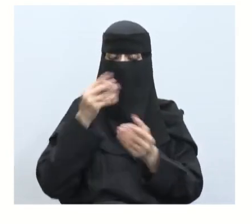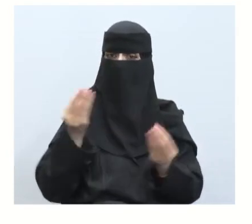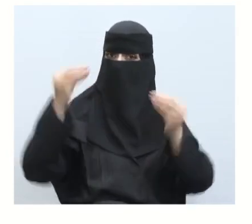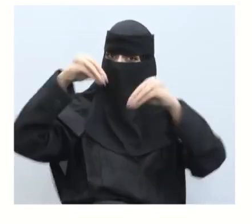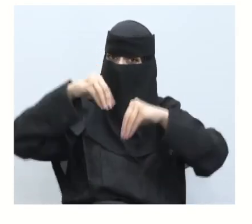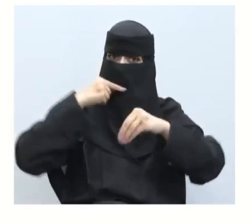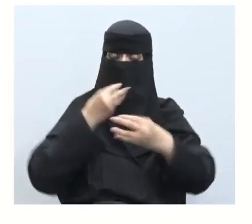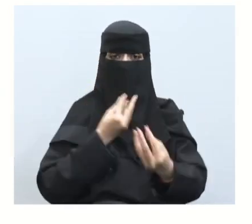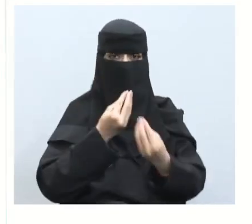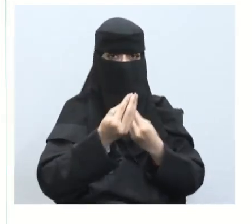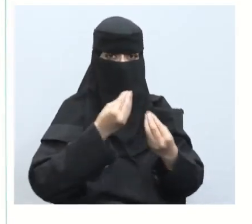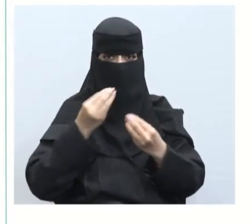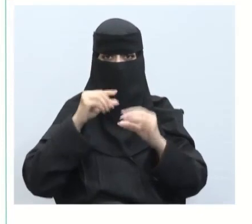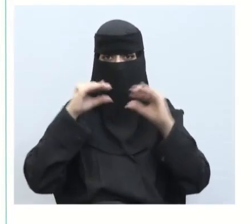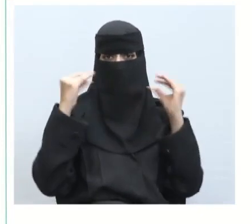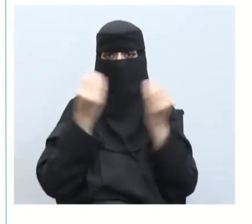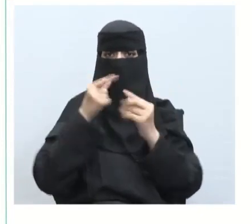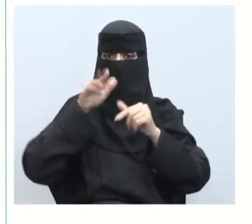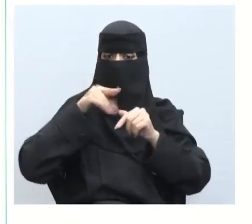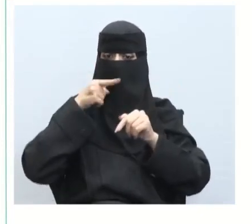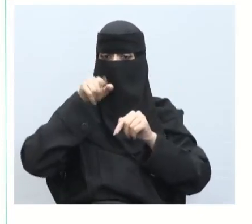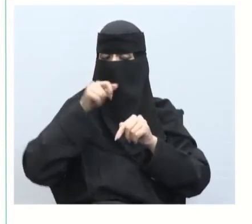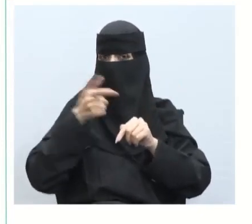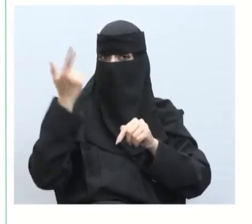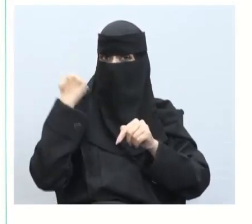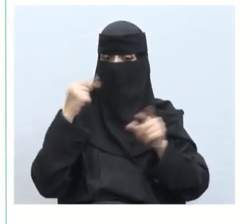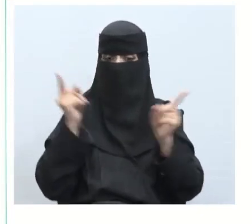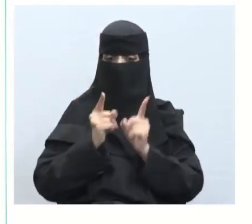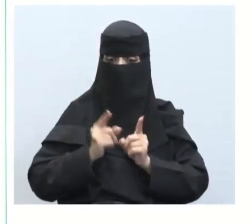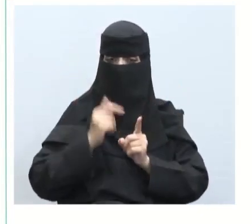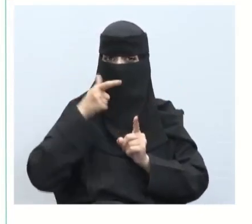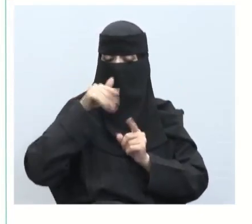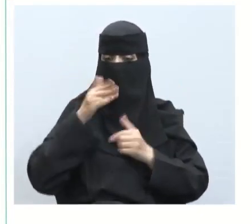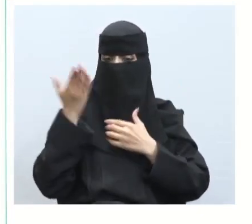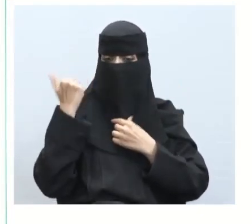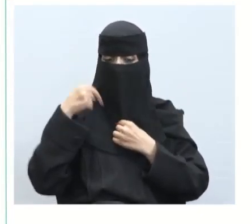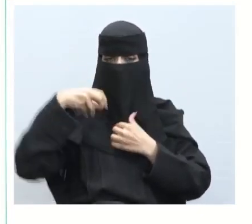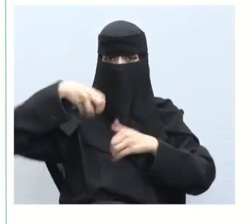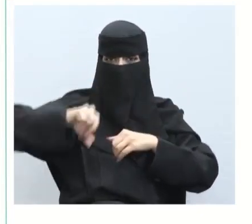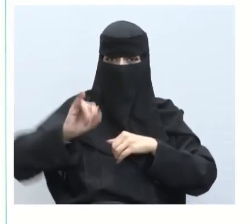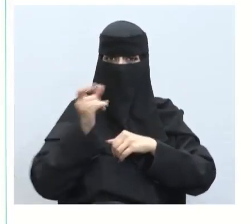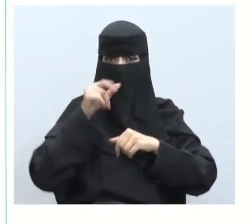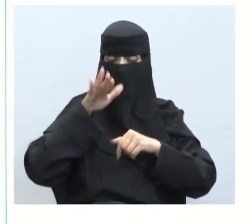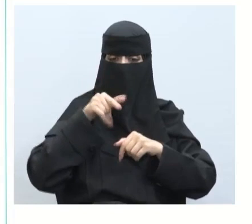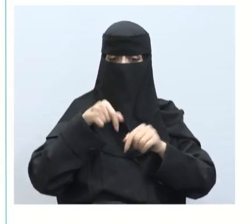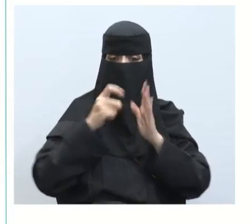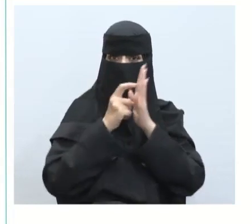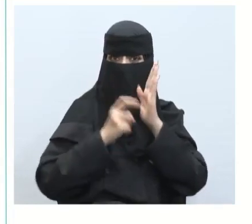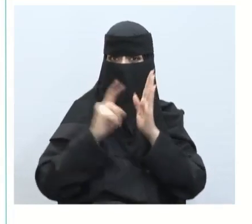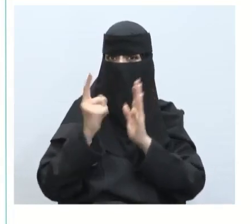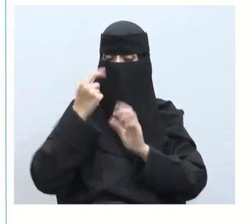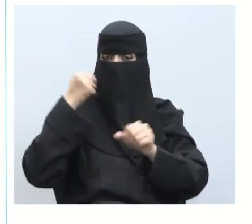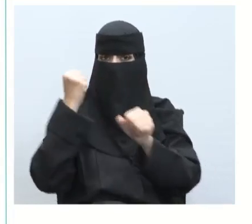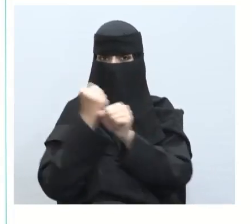زياده فعاليه الاداره نحن ذكرنا في الدروس السابقه جزء من هذا الدرس ذكرنا العنصر الاول